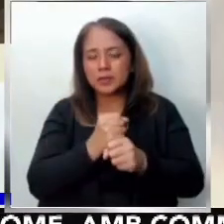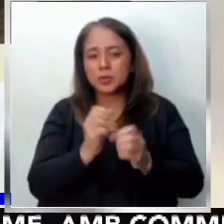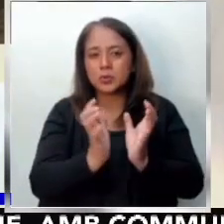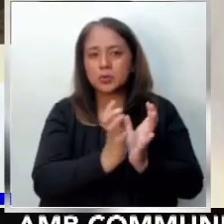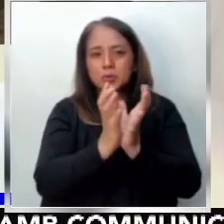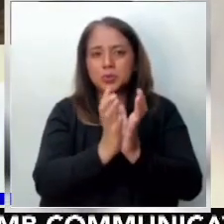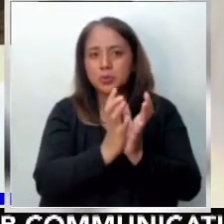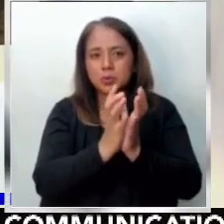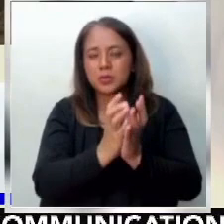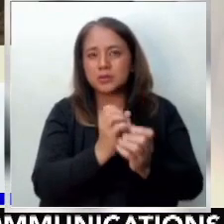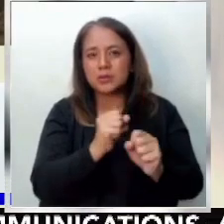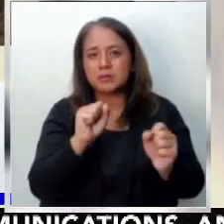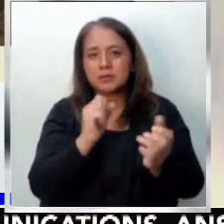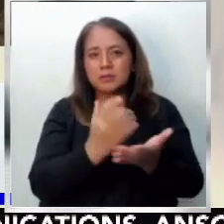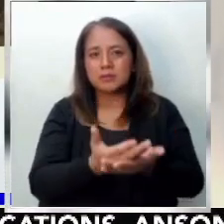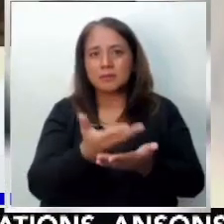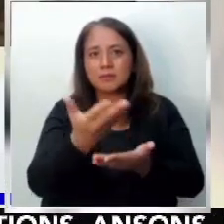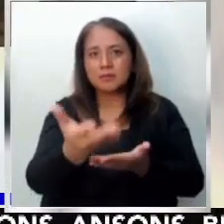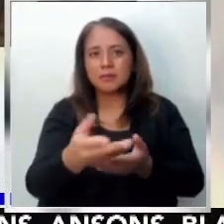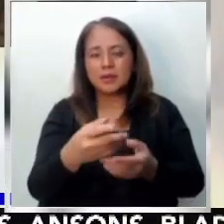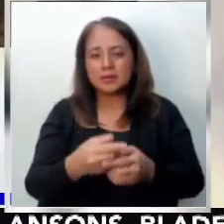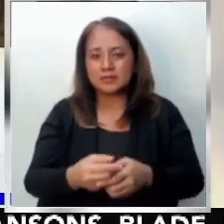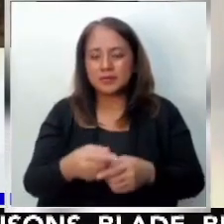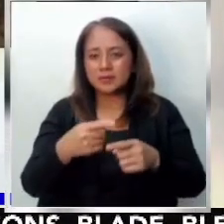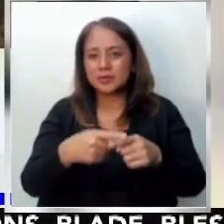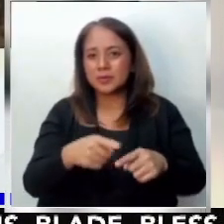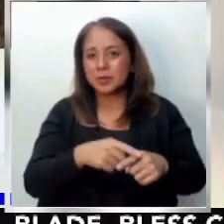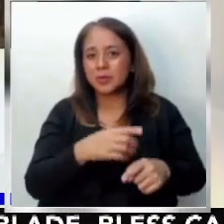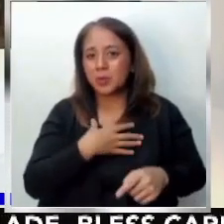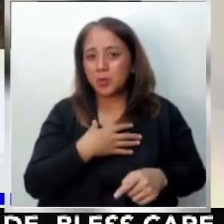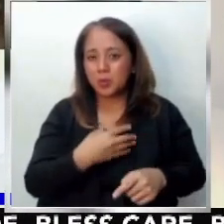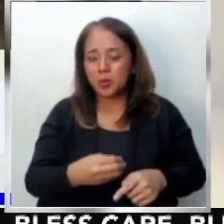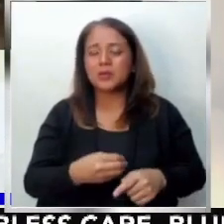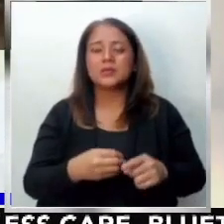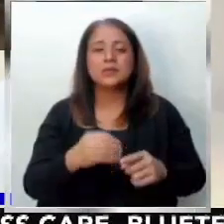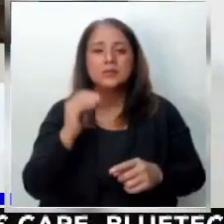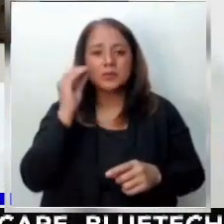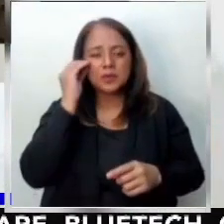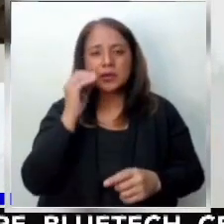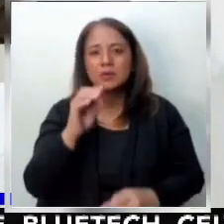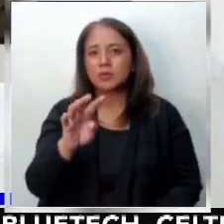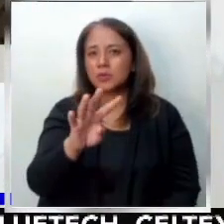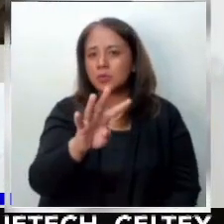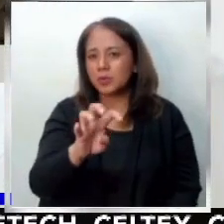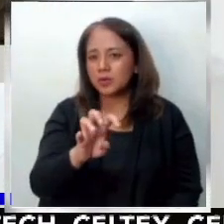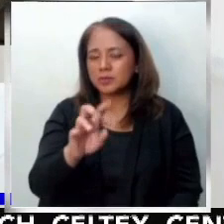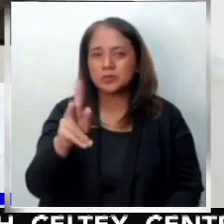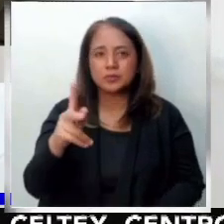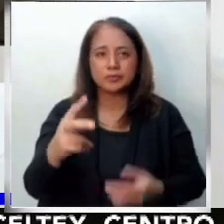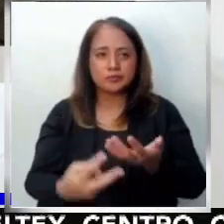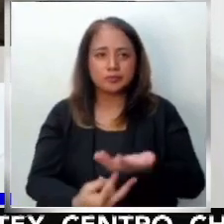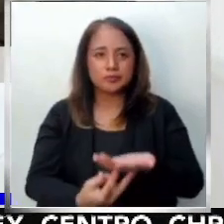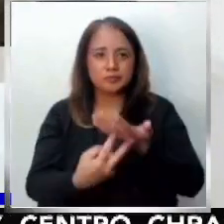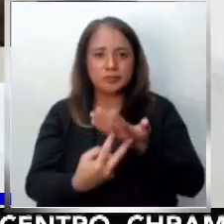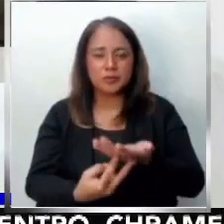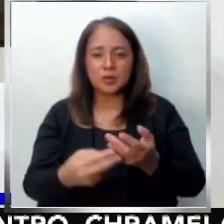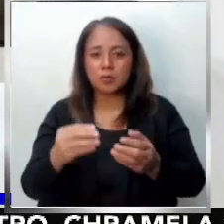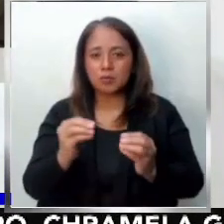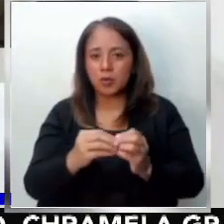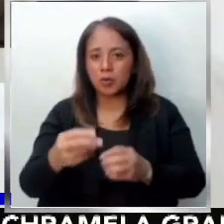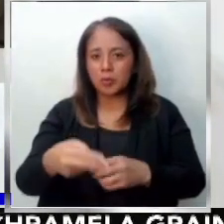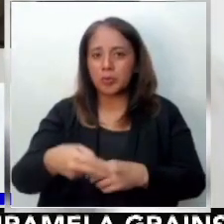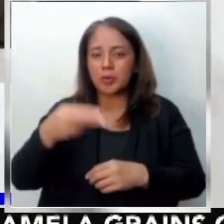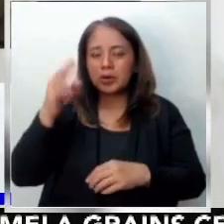buy o patingi-tinging pagbili ng puting sibuyas sa halagang 400 pesos per kilo, mas mataas kaysa sa bili